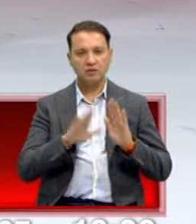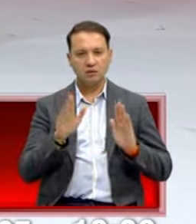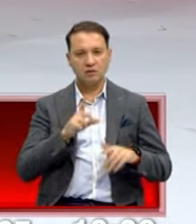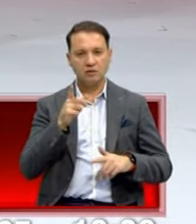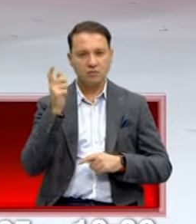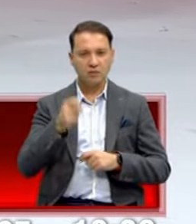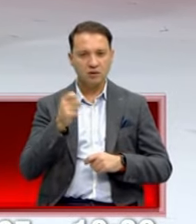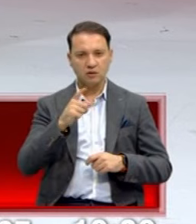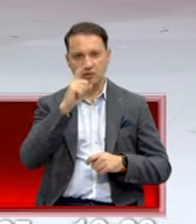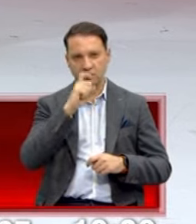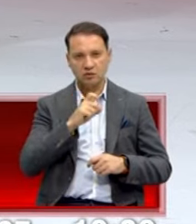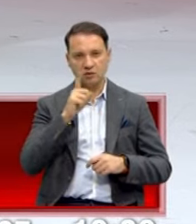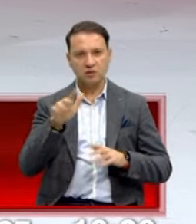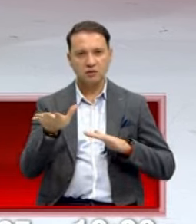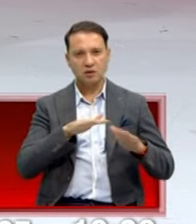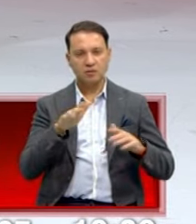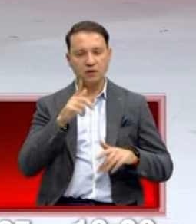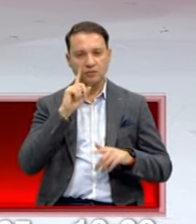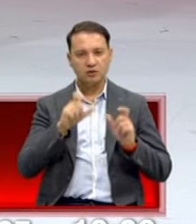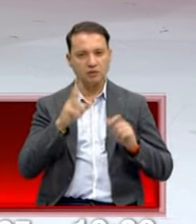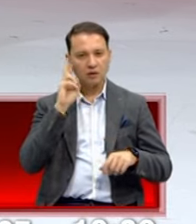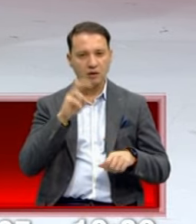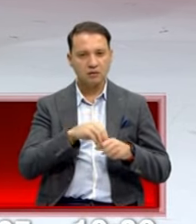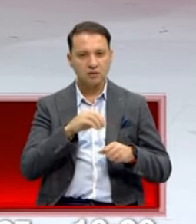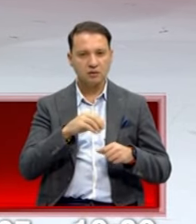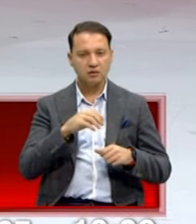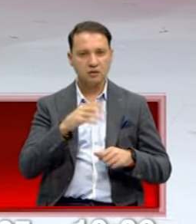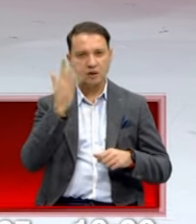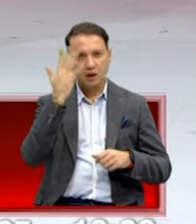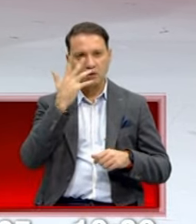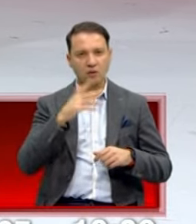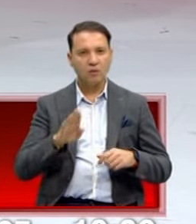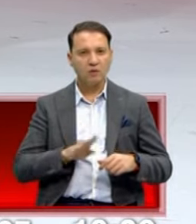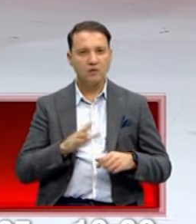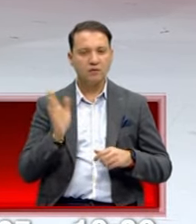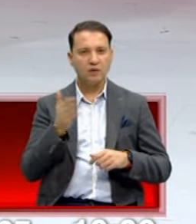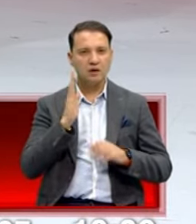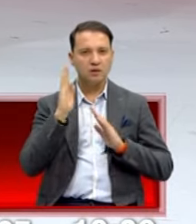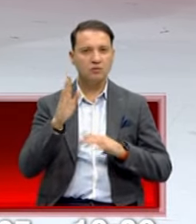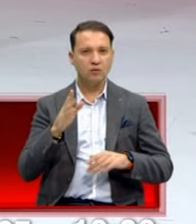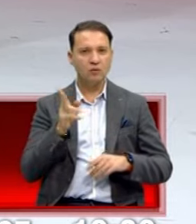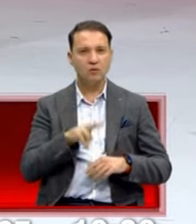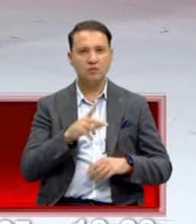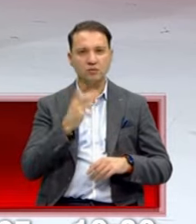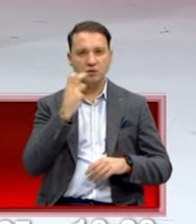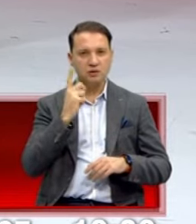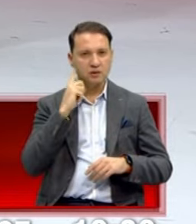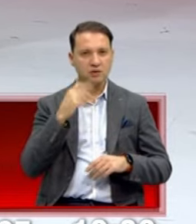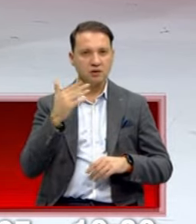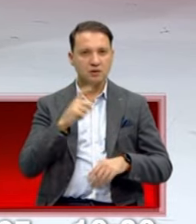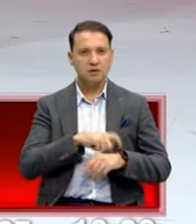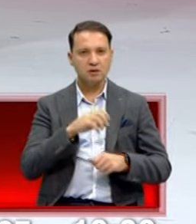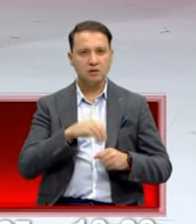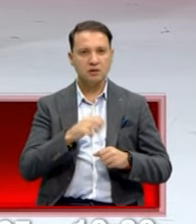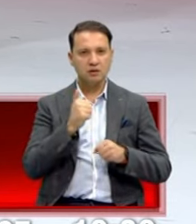kalan maden işçileri ve deprem kurbanlarını anmak için Karacaoğlan'ın Vargit Ölüm türküsünü dinletti. İlerleyen saatlerde